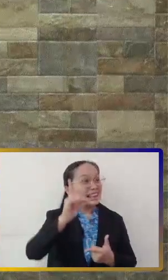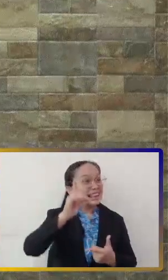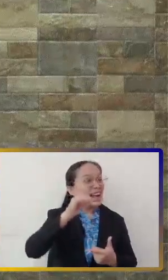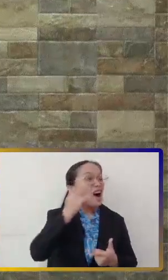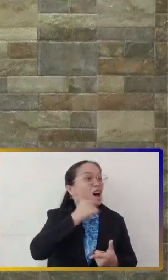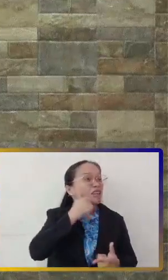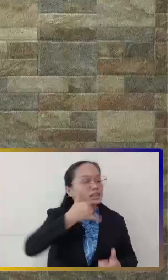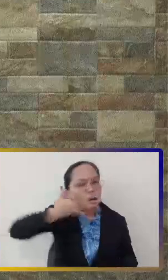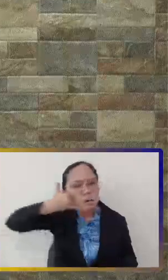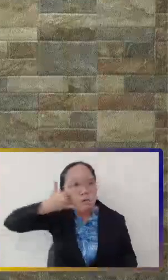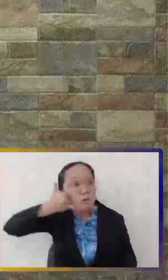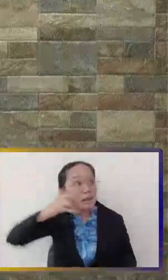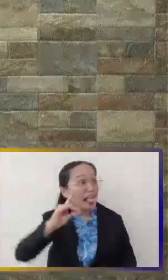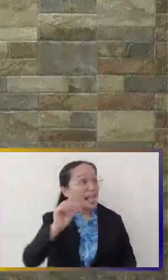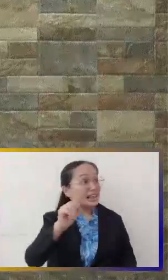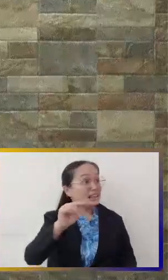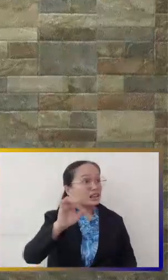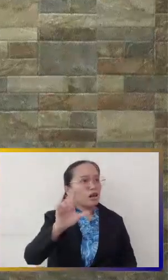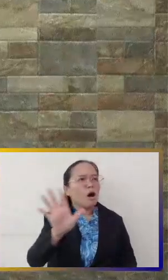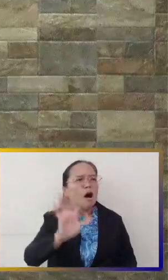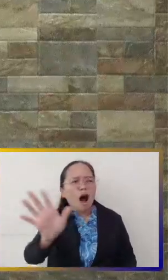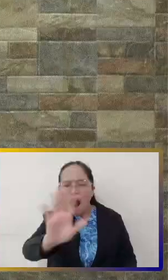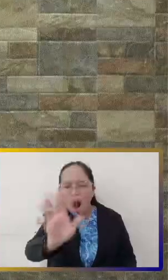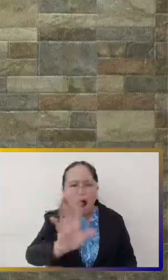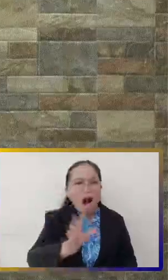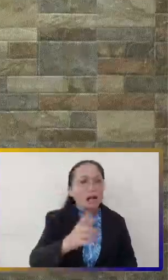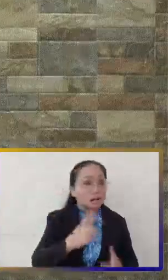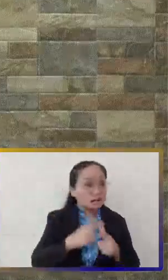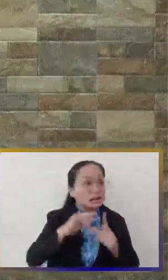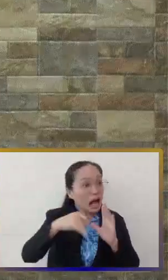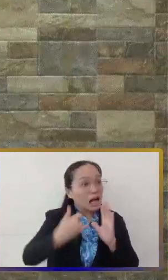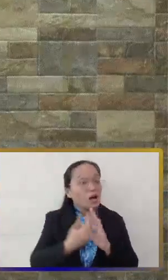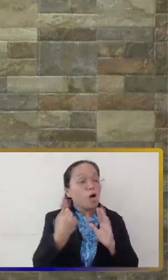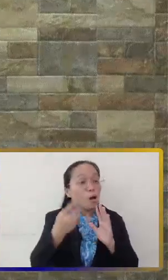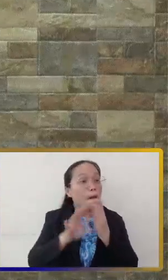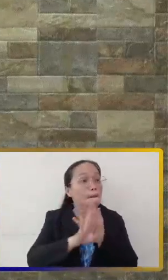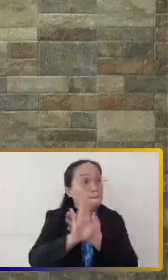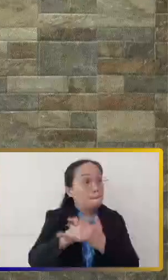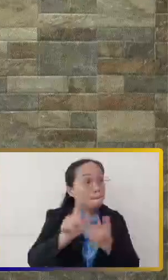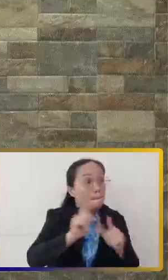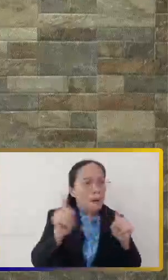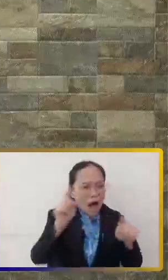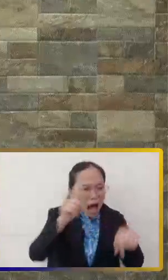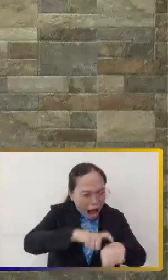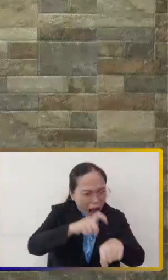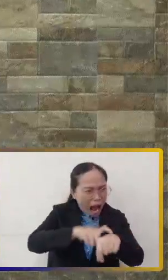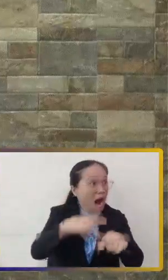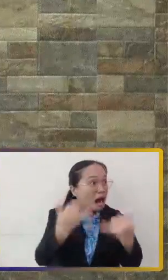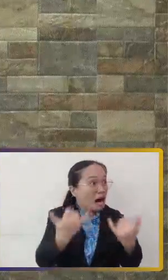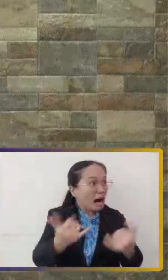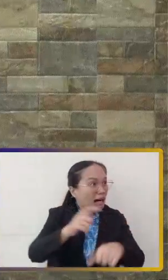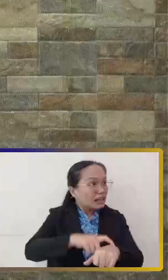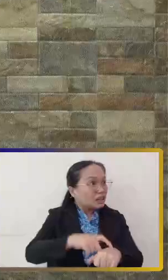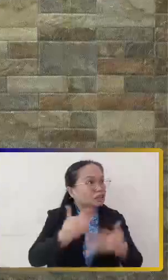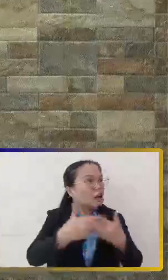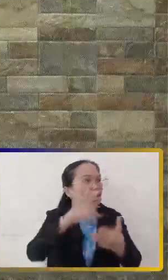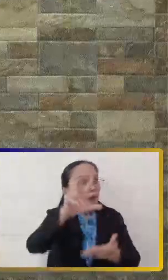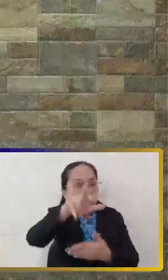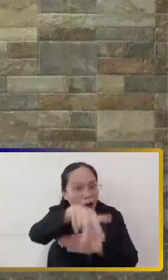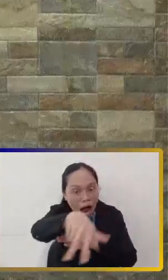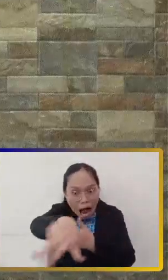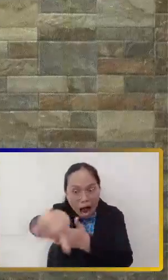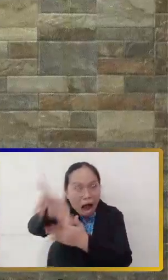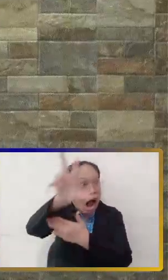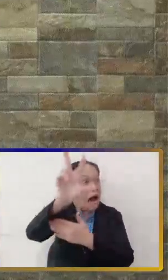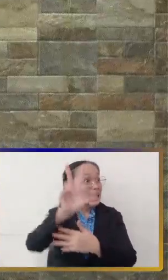Kasi sabi ni Daniel, huwag niyo na asikasuhin niyo, Pastor. Bumalik na kayo, at anong oras na, oh? Sabi niya, mag-aalas stress na, mga